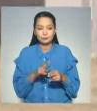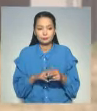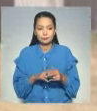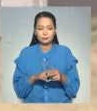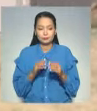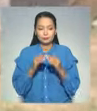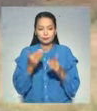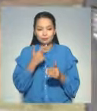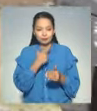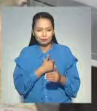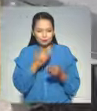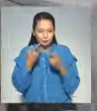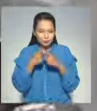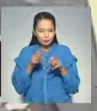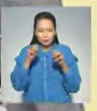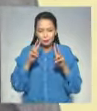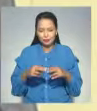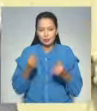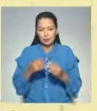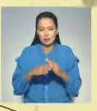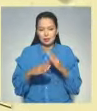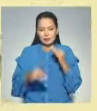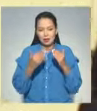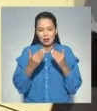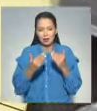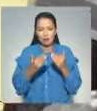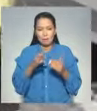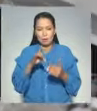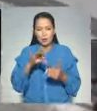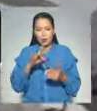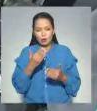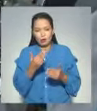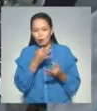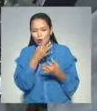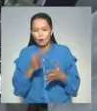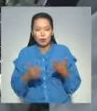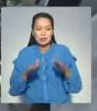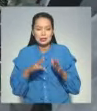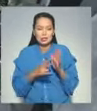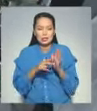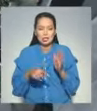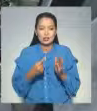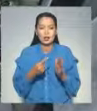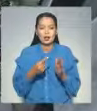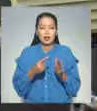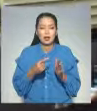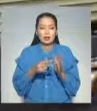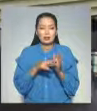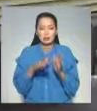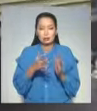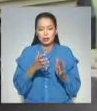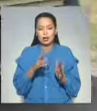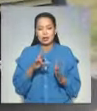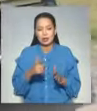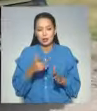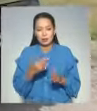әскери техника толығымен броньдалған, кез келген оқ пен гранатаға төтеп бере алады. Салмағы 8,5 килограммды құрайды, сондай-ақ 400 аттың күші